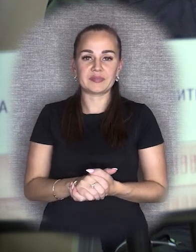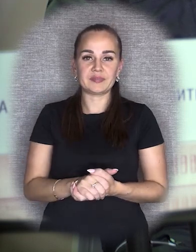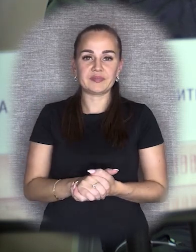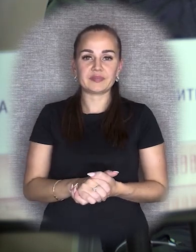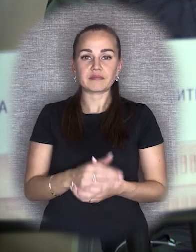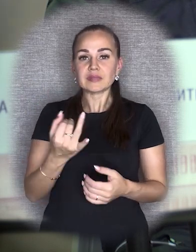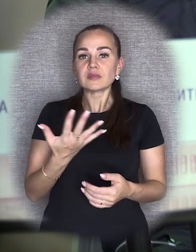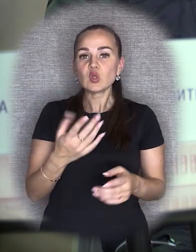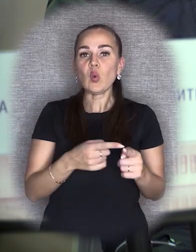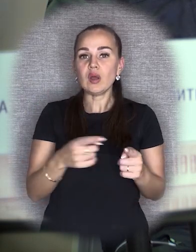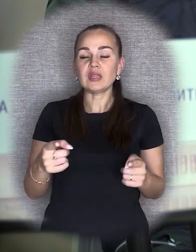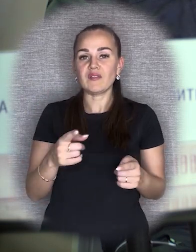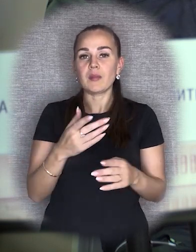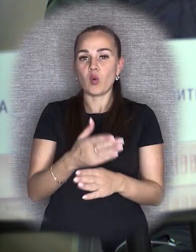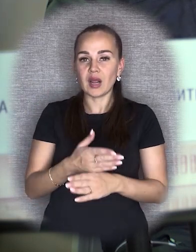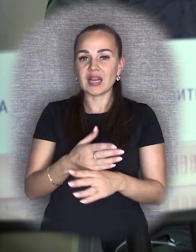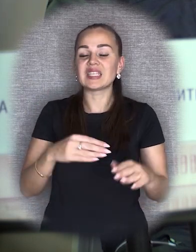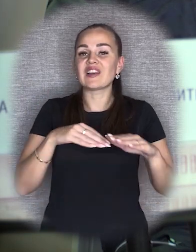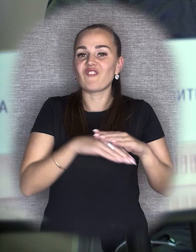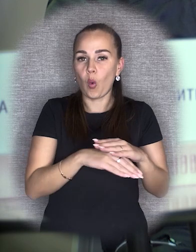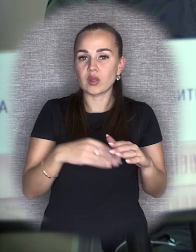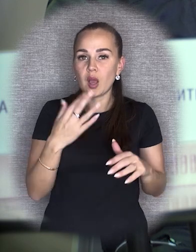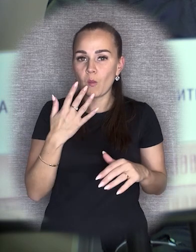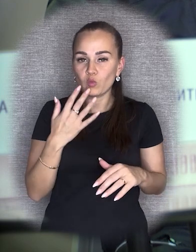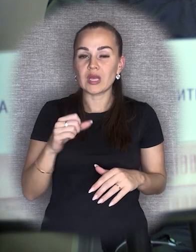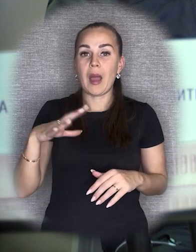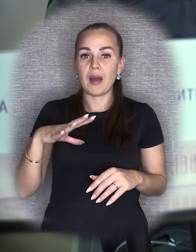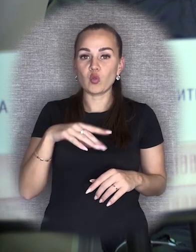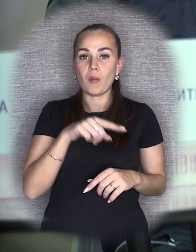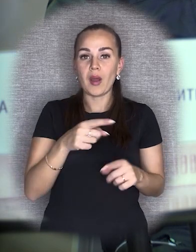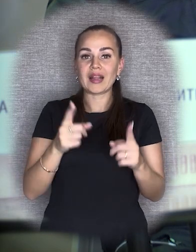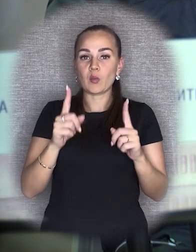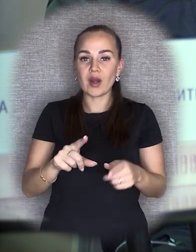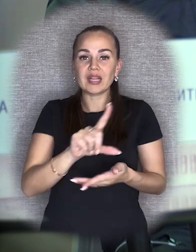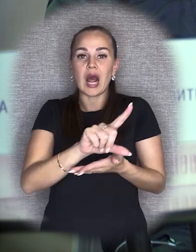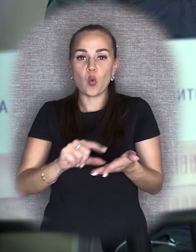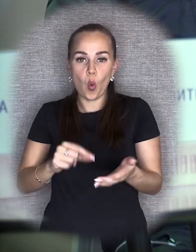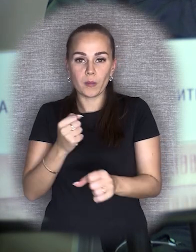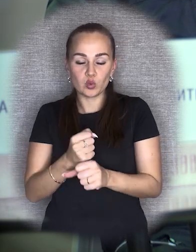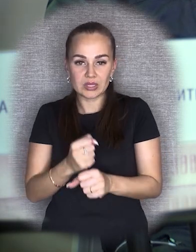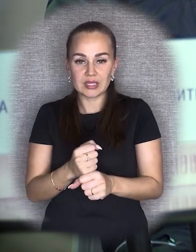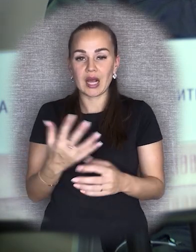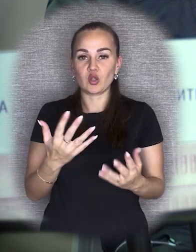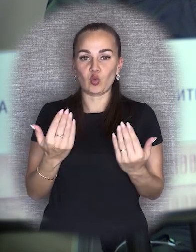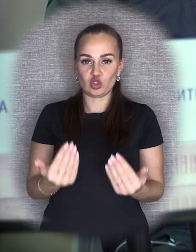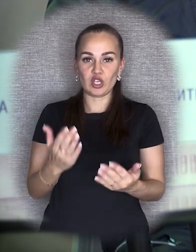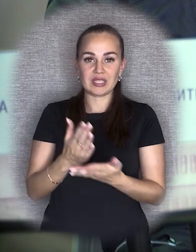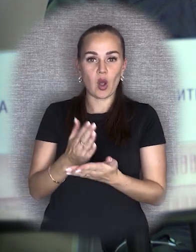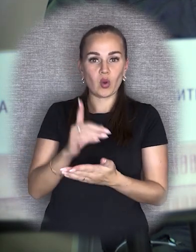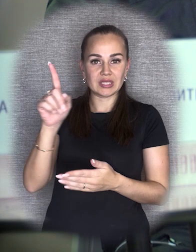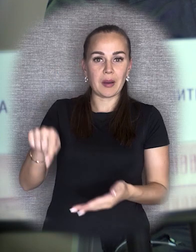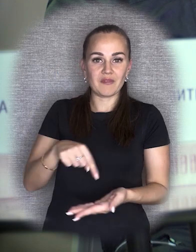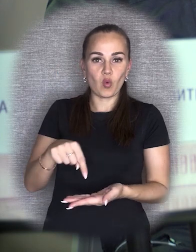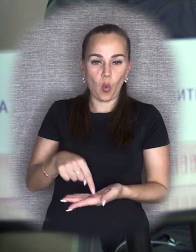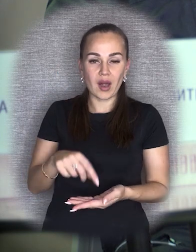Он какое-то время хранился в фондах музея. Потом по этому оригиналу сняли копию, которая сейчас стоит в городе. А вот